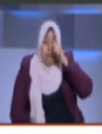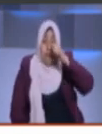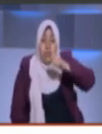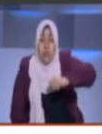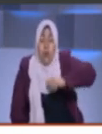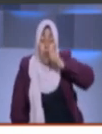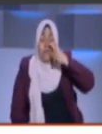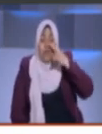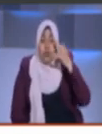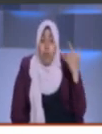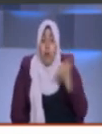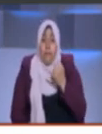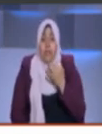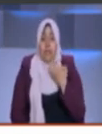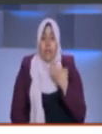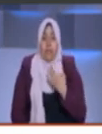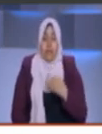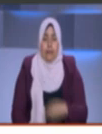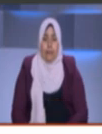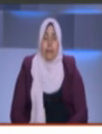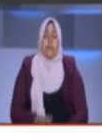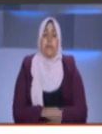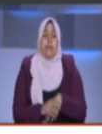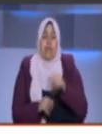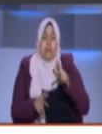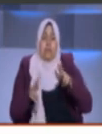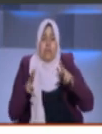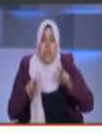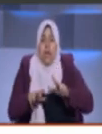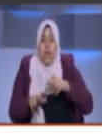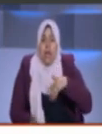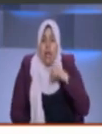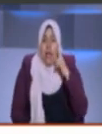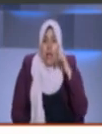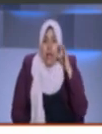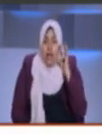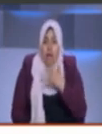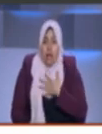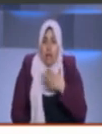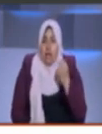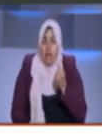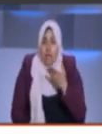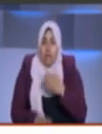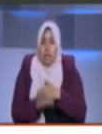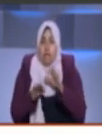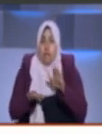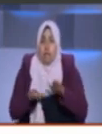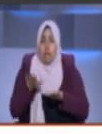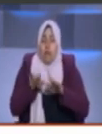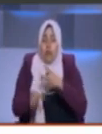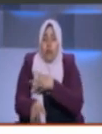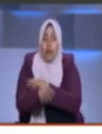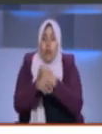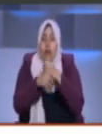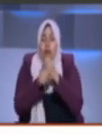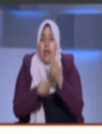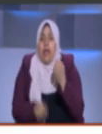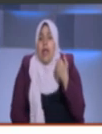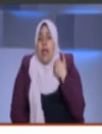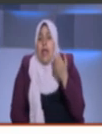جدا أنه يتأكدوا من مقدار هذه الجرعة، تأثير هذه